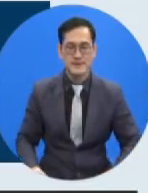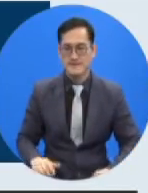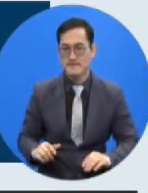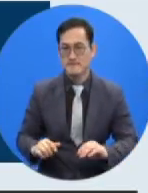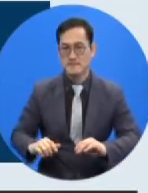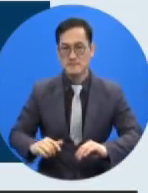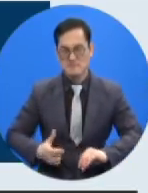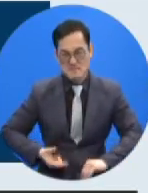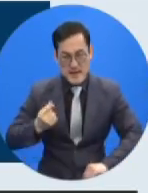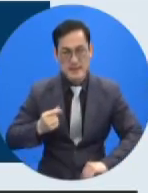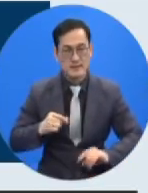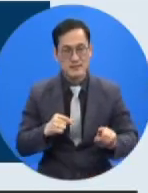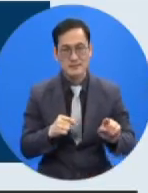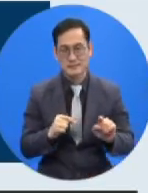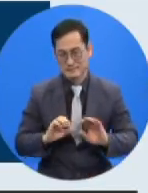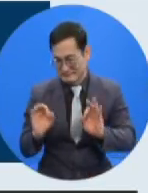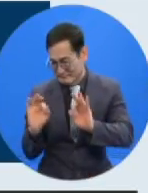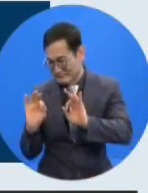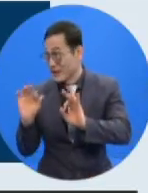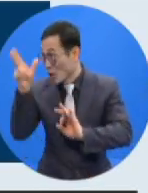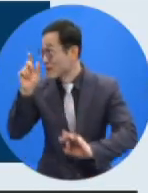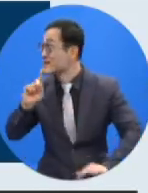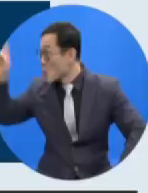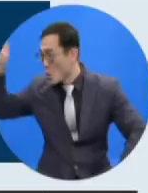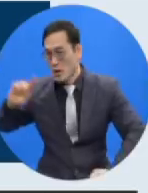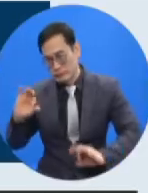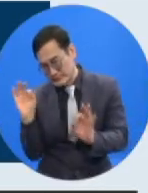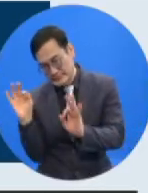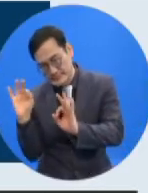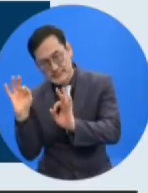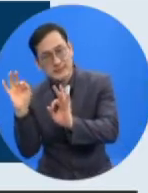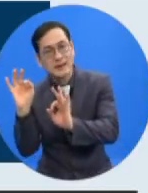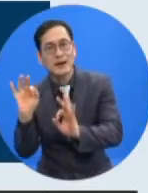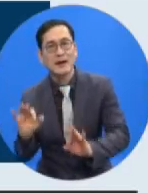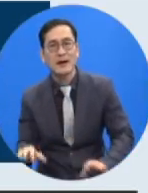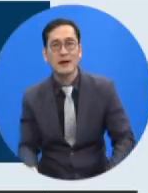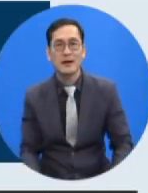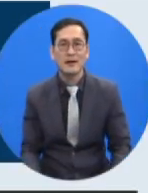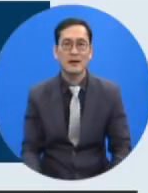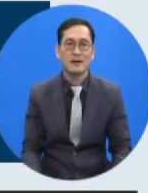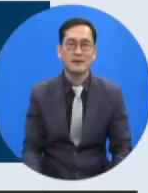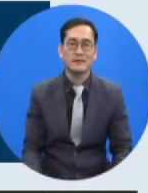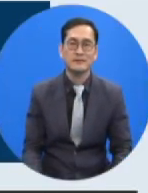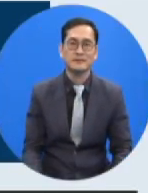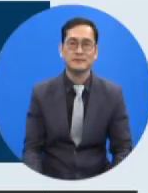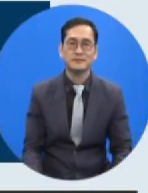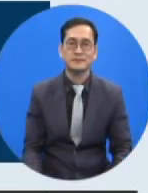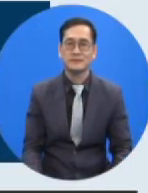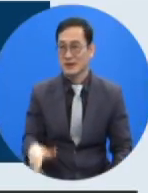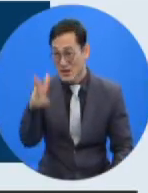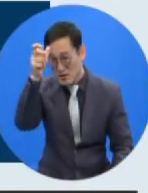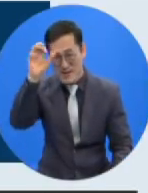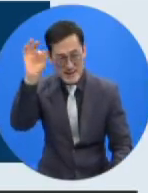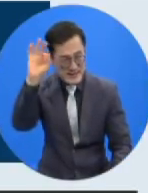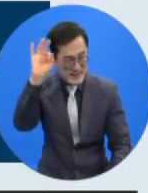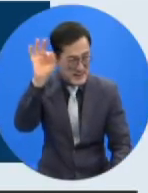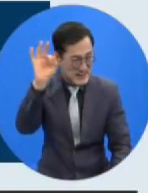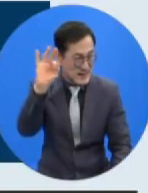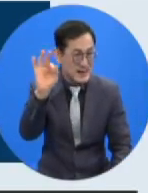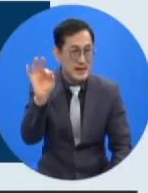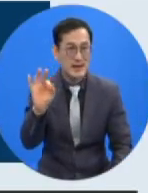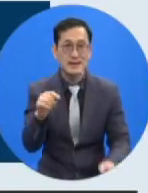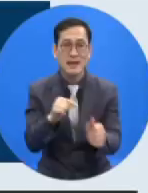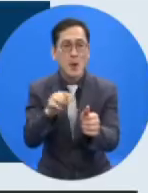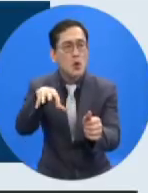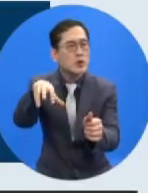이 촉이라고 하죠, 감을 느끼고 경찰에 바로 신고합니다. 이 보건소 직원이 뭐 한두 번 전화 해봤겠습니까? 경찰은 즉시 A씨의